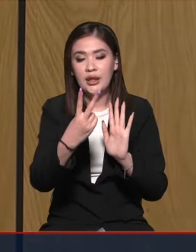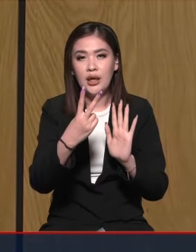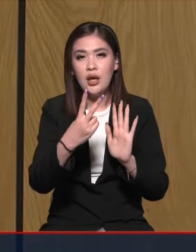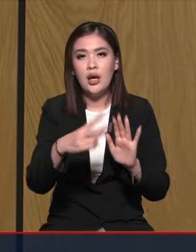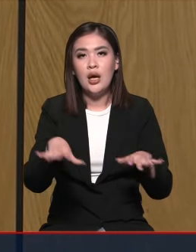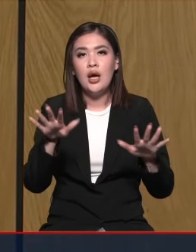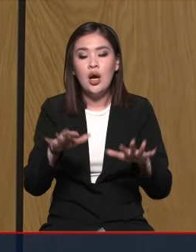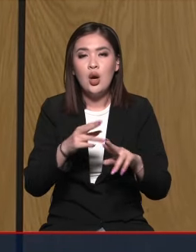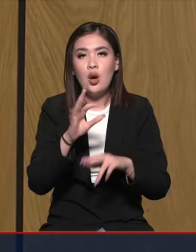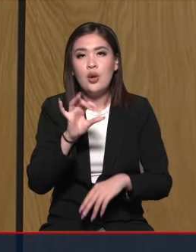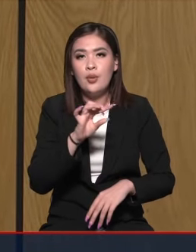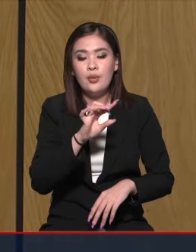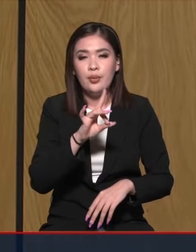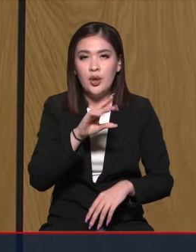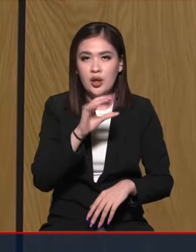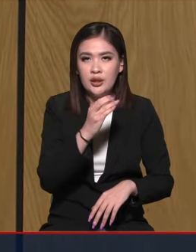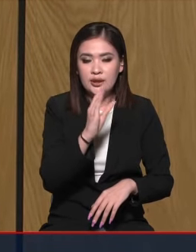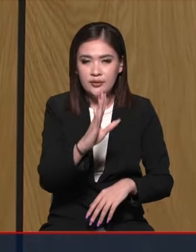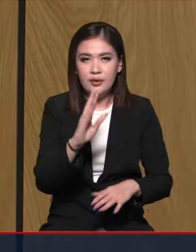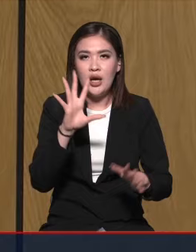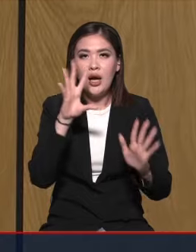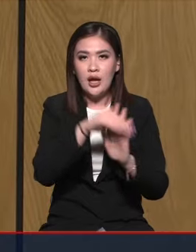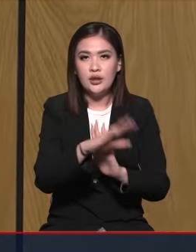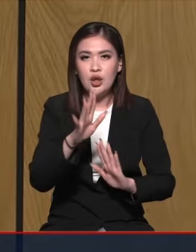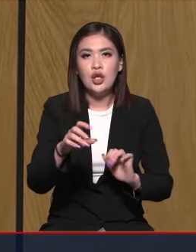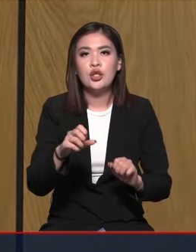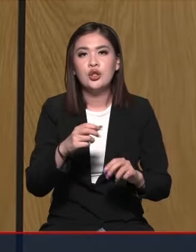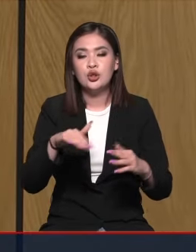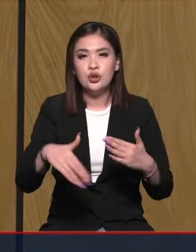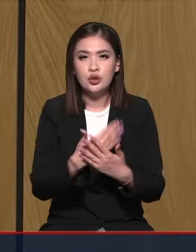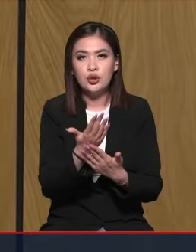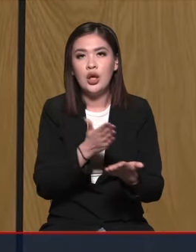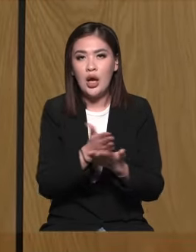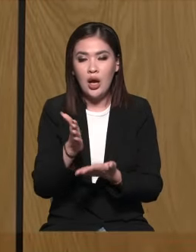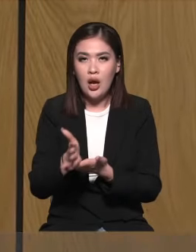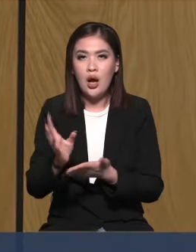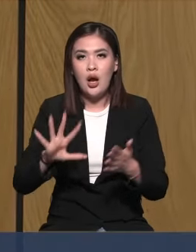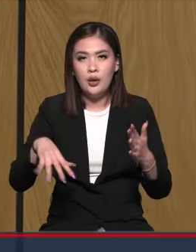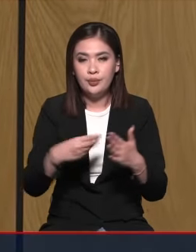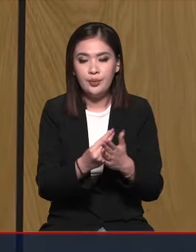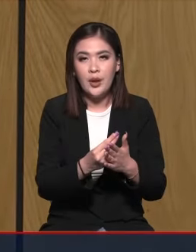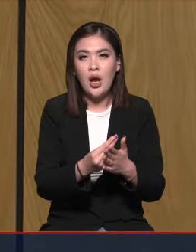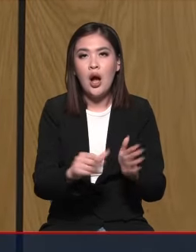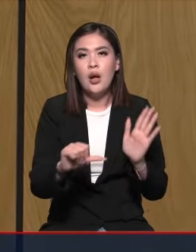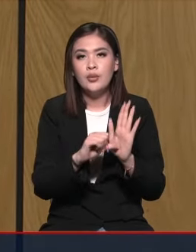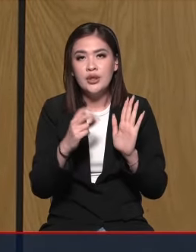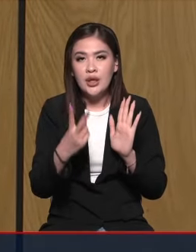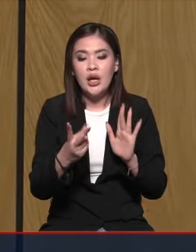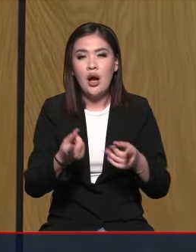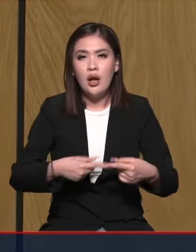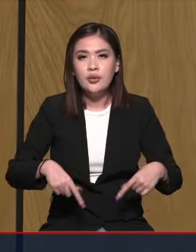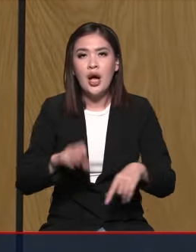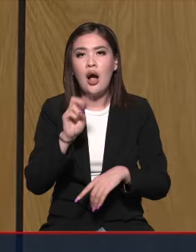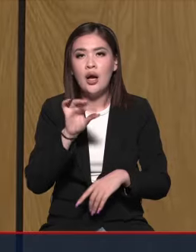62 кооператив қатысады деп отырмыз, және 6 бағытта қаржыландырылады. Бұл әрқайсысы осы 62 ауылдық округ